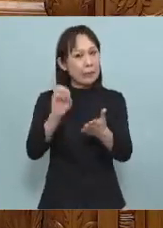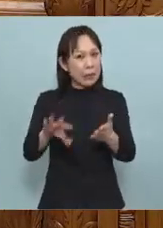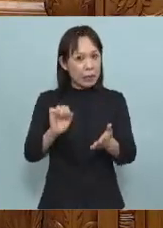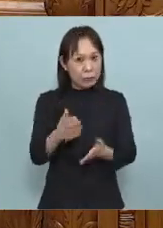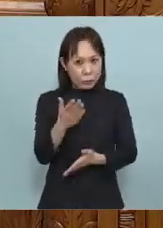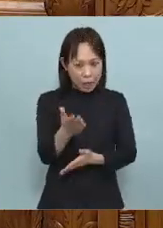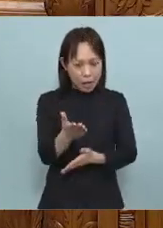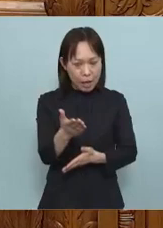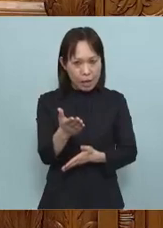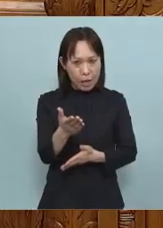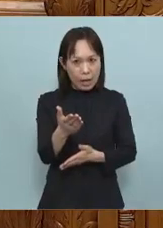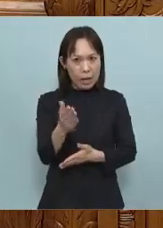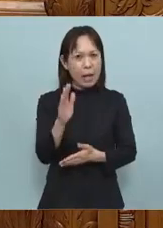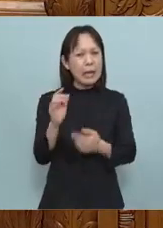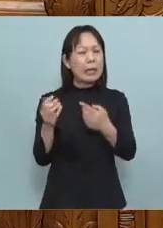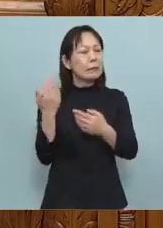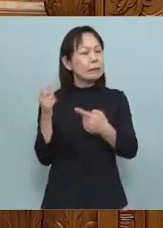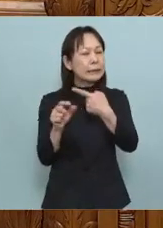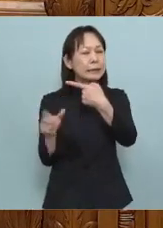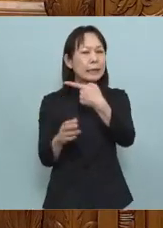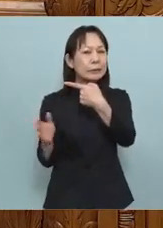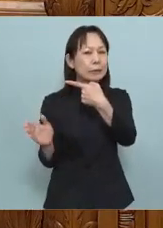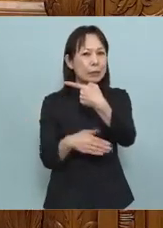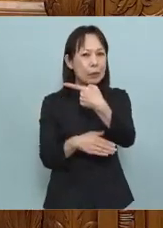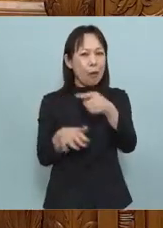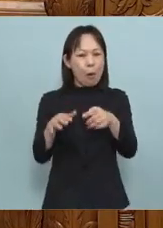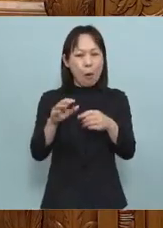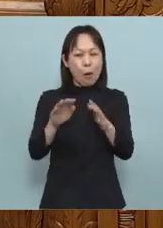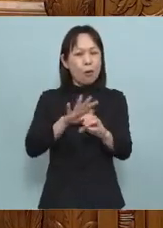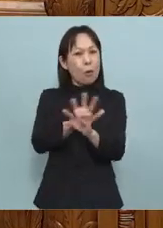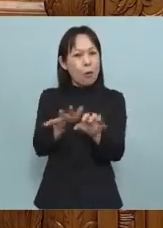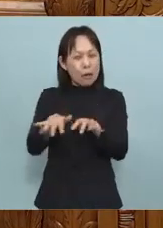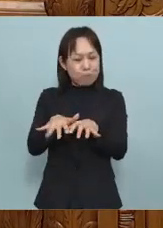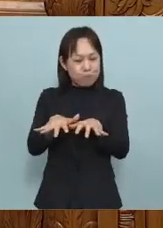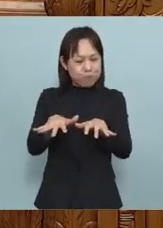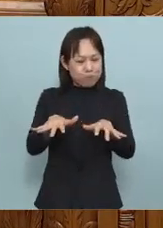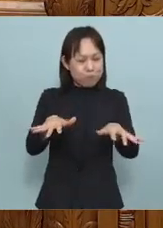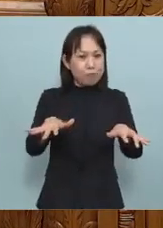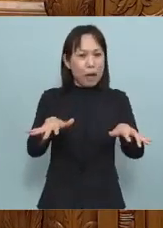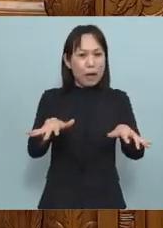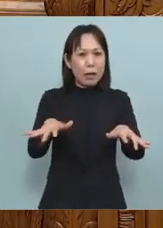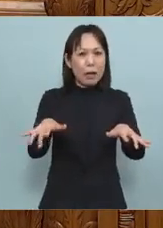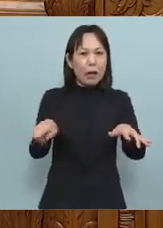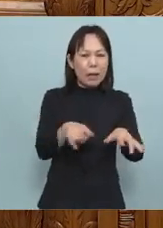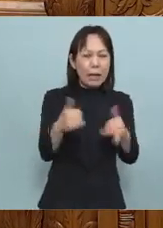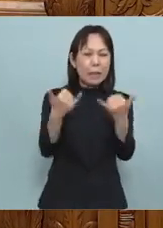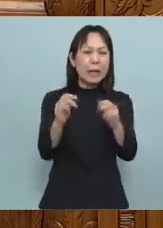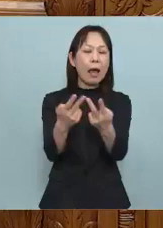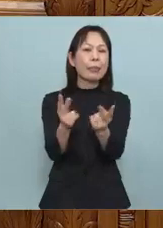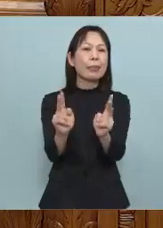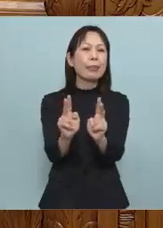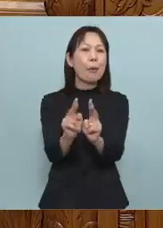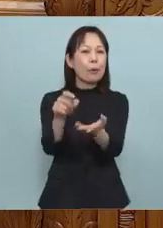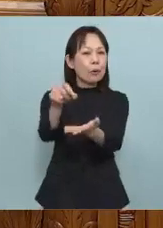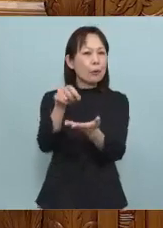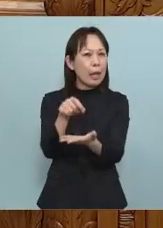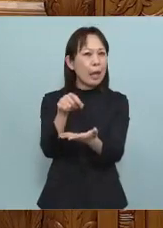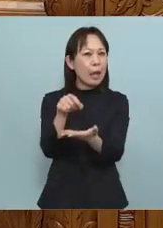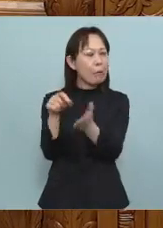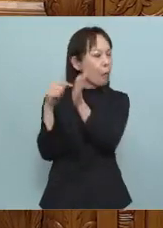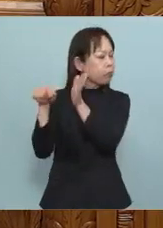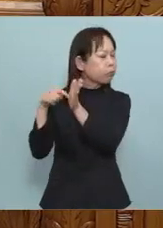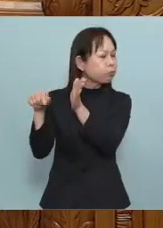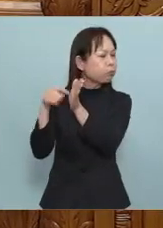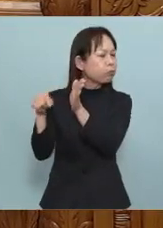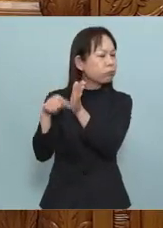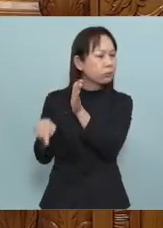以降、最悪の感染拡大が続く下で、菅政権は野党の提案に聞く耳を持たず、持続